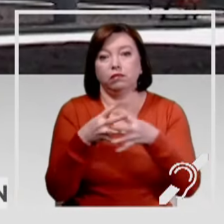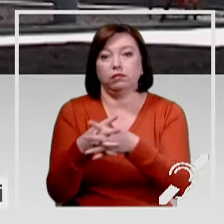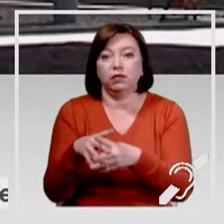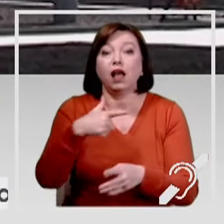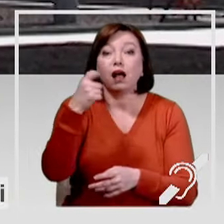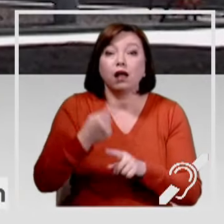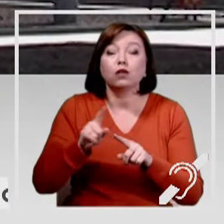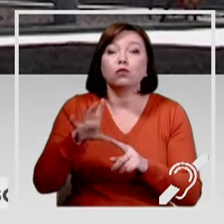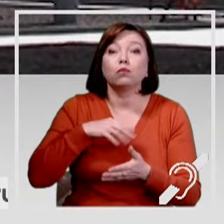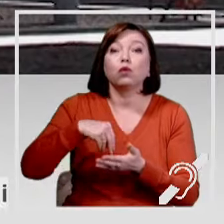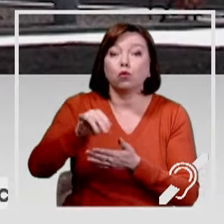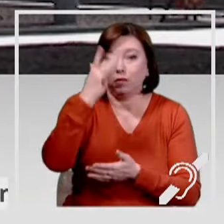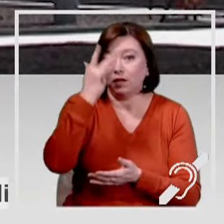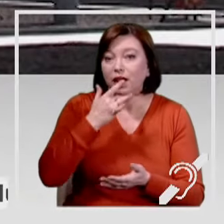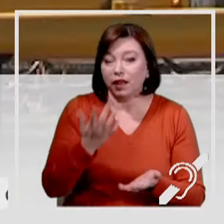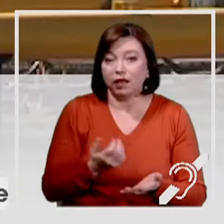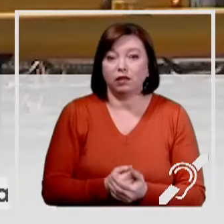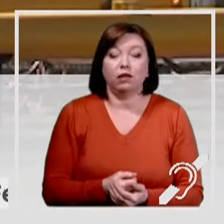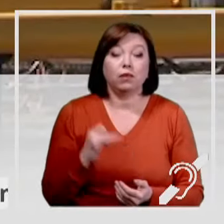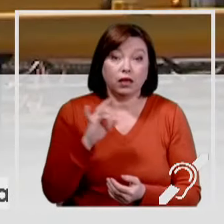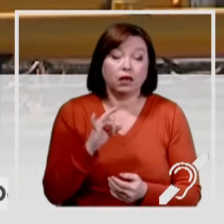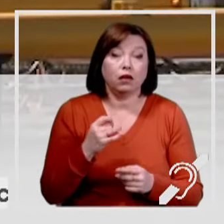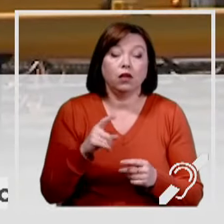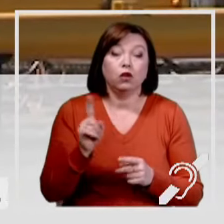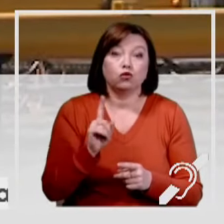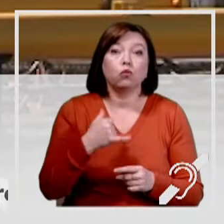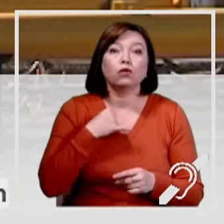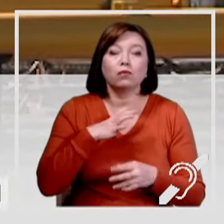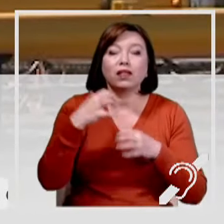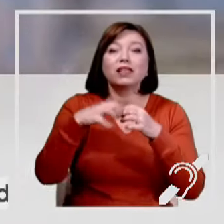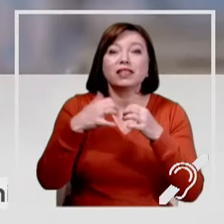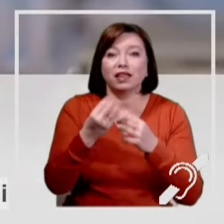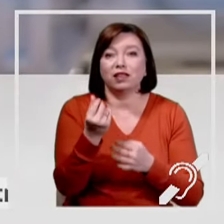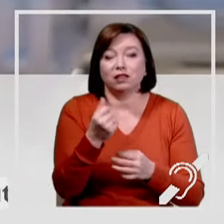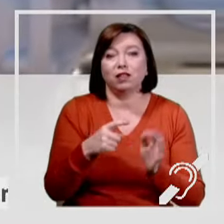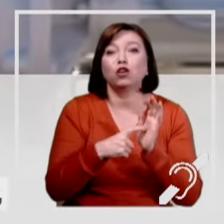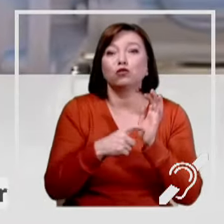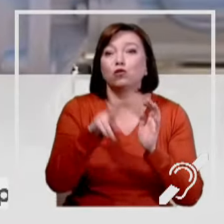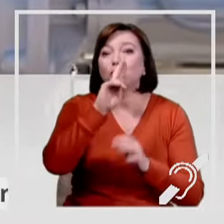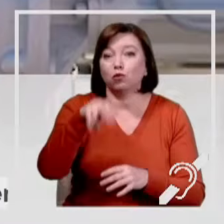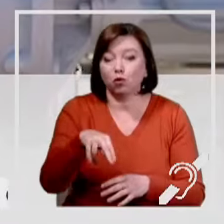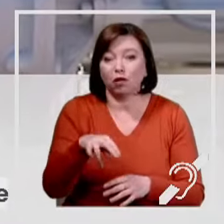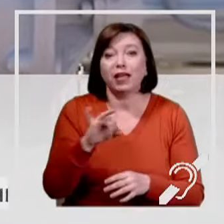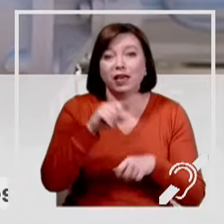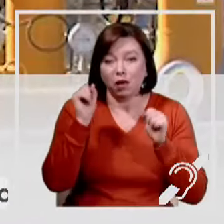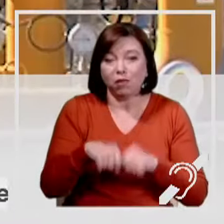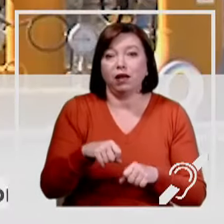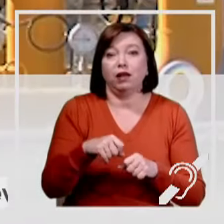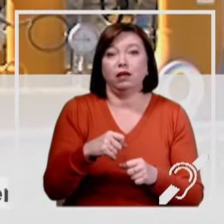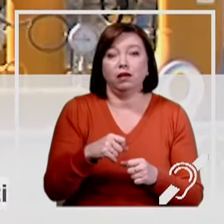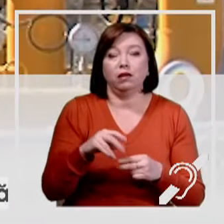care a fost cumpărat de Energoco în vară, astfel încât să ieșim la un preț mediu de 600 dolari și să putem, într-un fel,